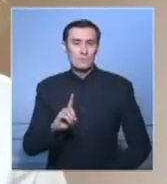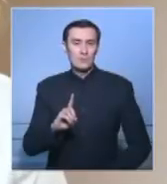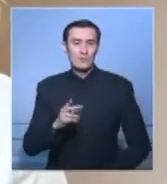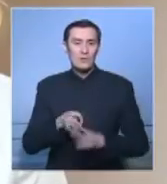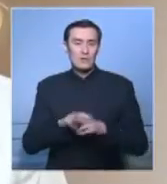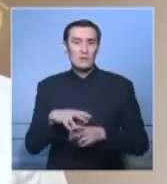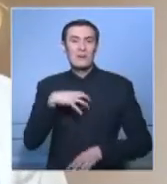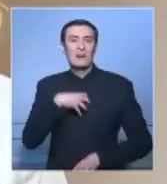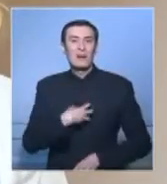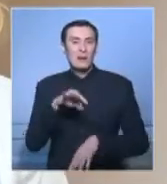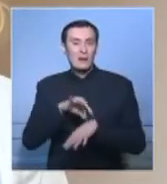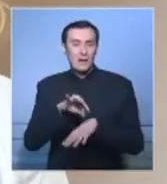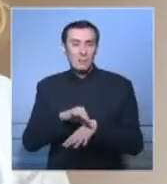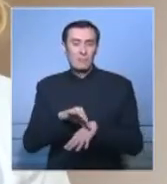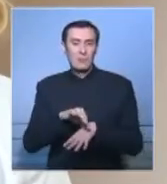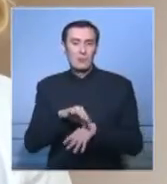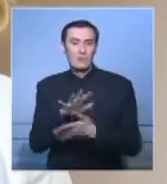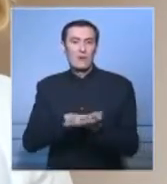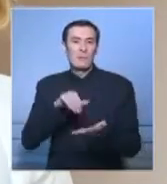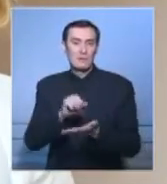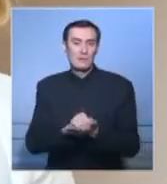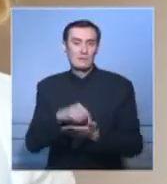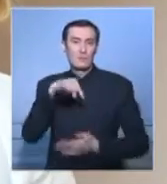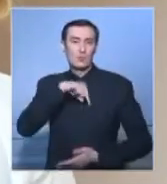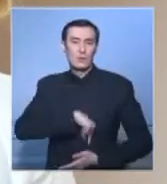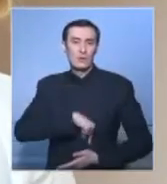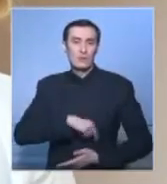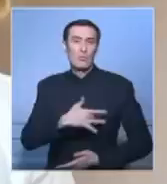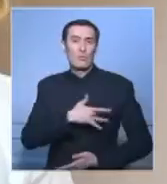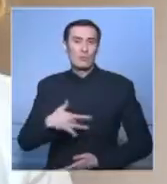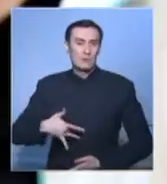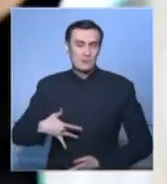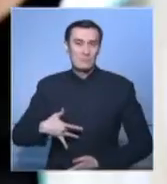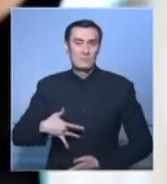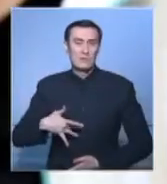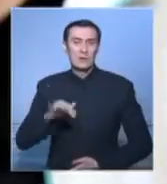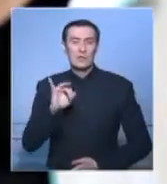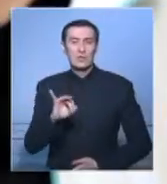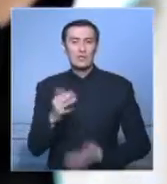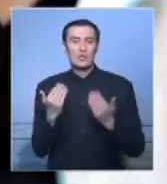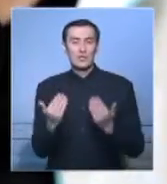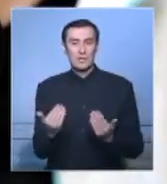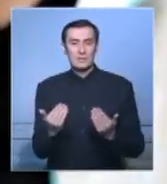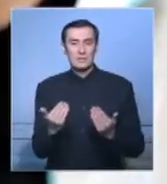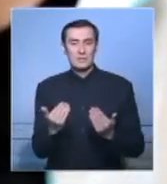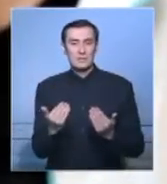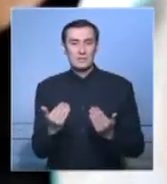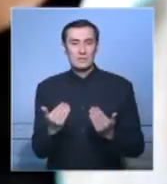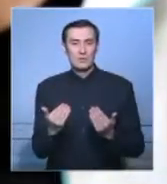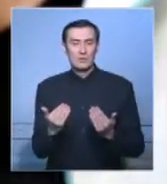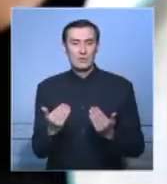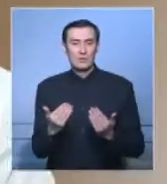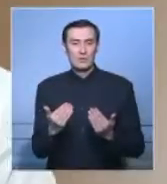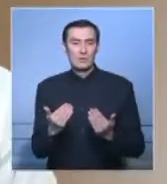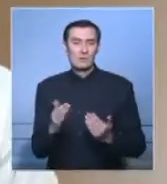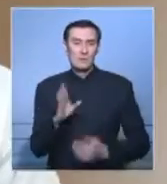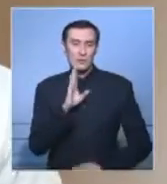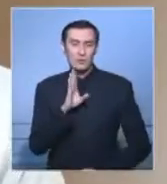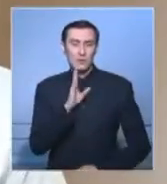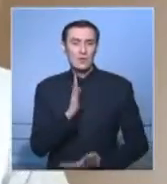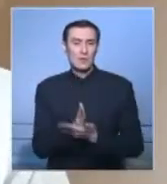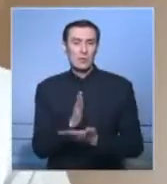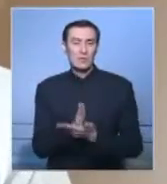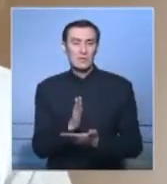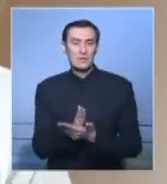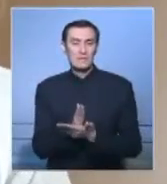грипп повредил ей все органы, все системы. Сейчас она находится